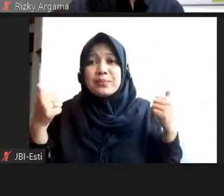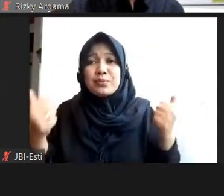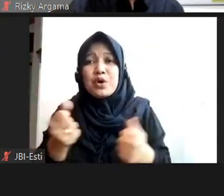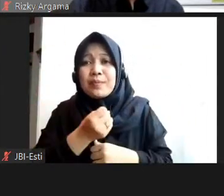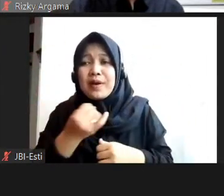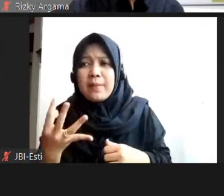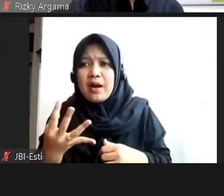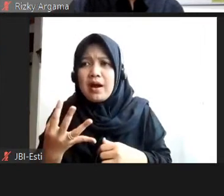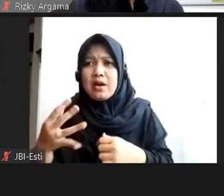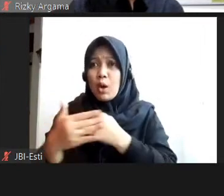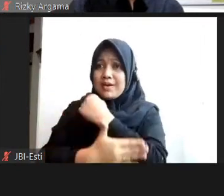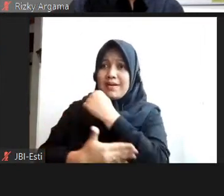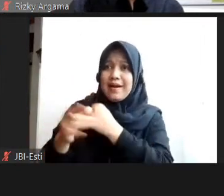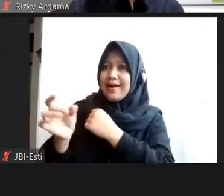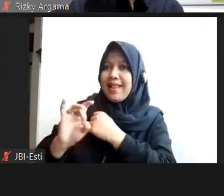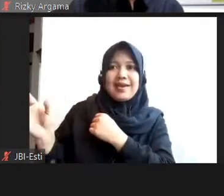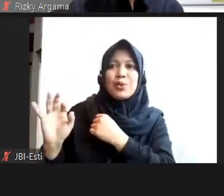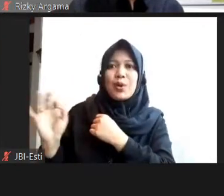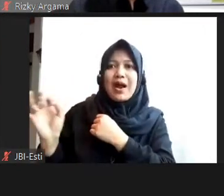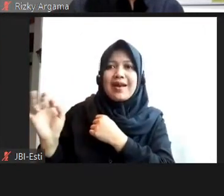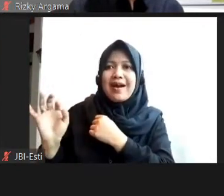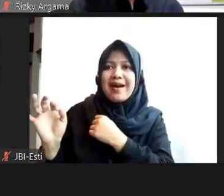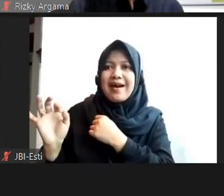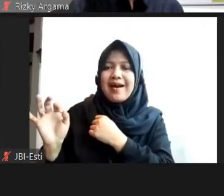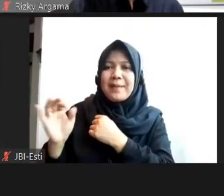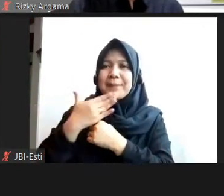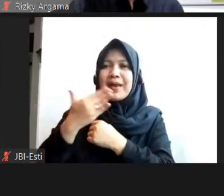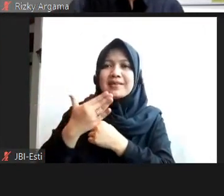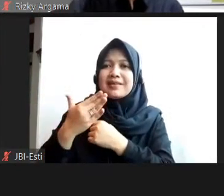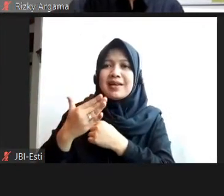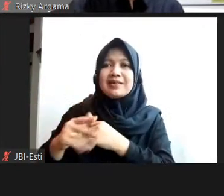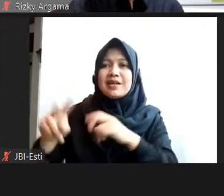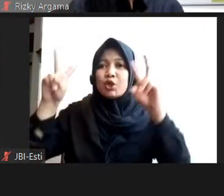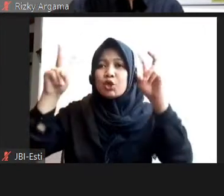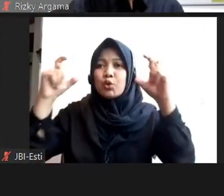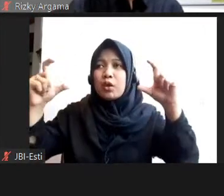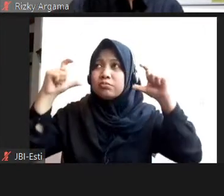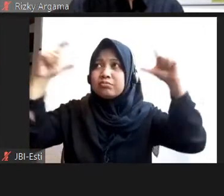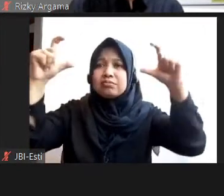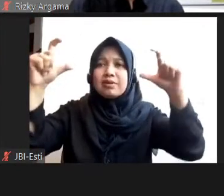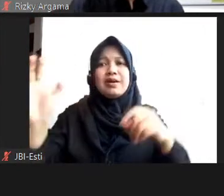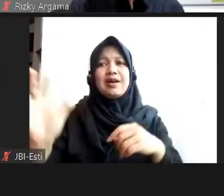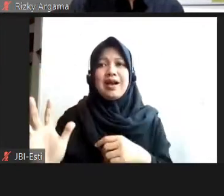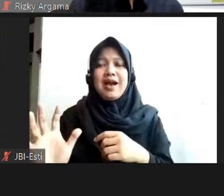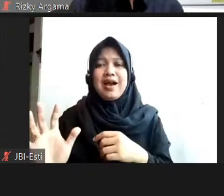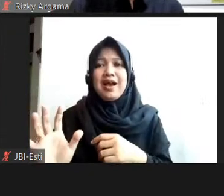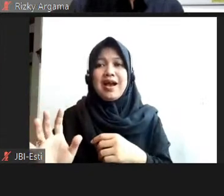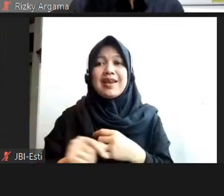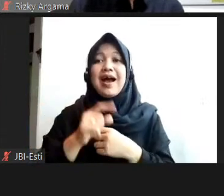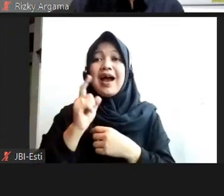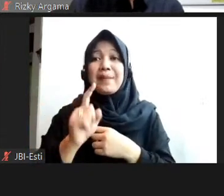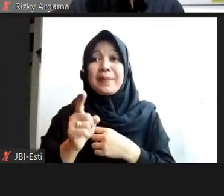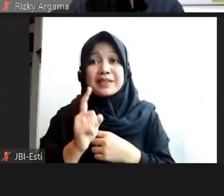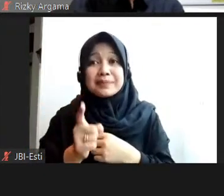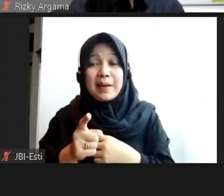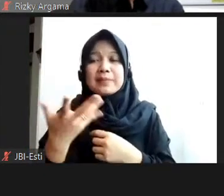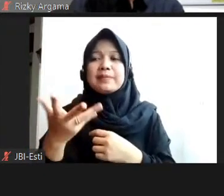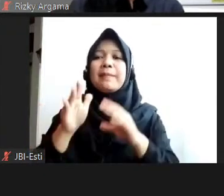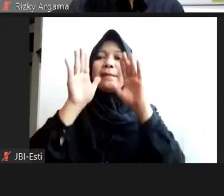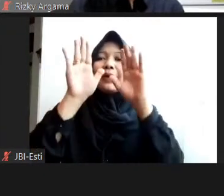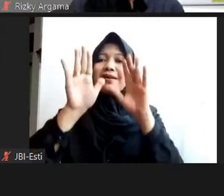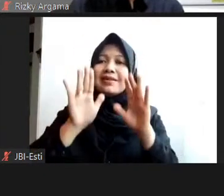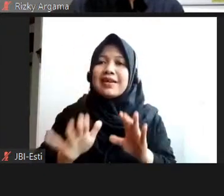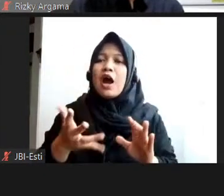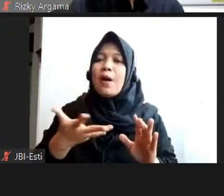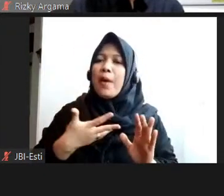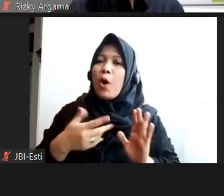itu. Itu tidak dijadikan headline. Nah, kenapa bisa seperti itu? Karena ini merupakan salah satu bentuk framing dari media yang ingin menunjukkan